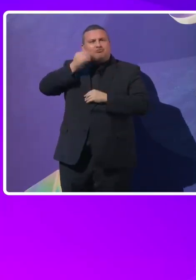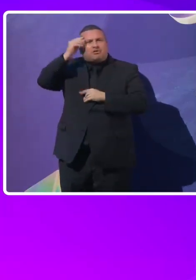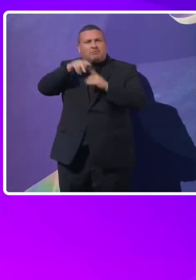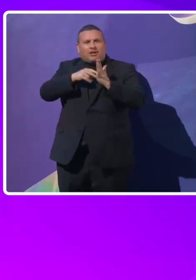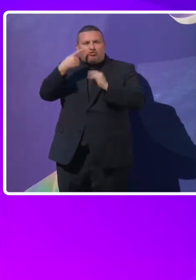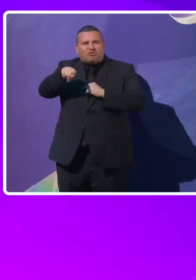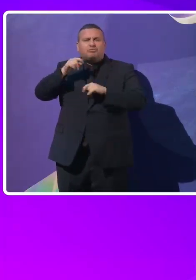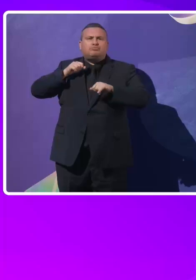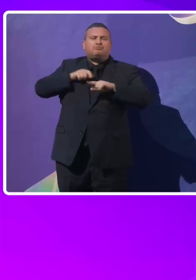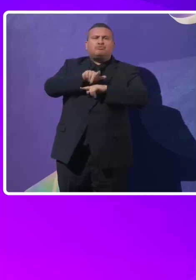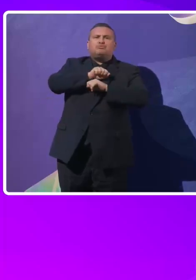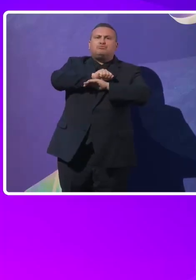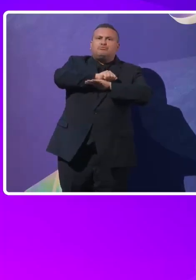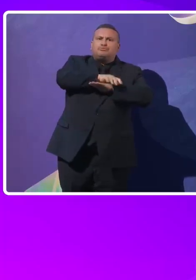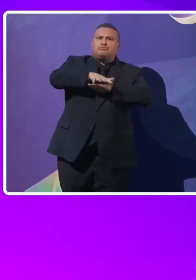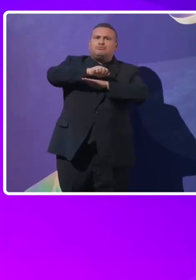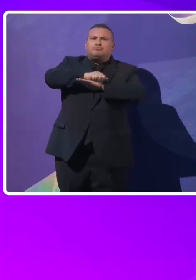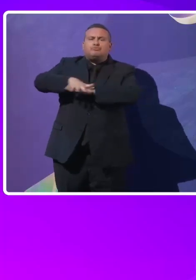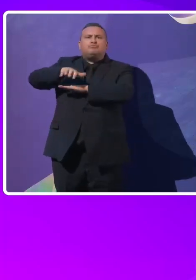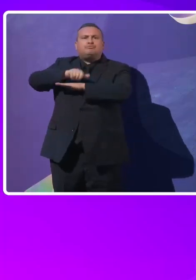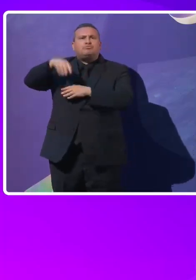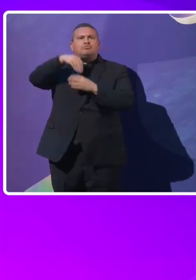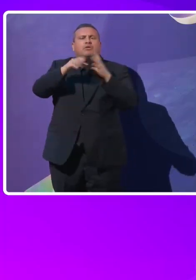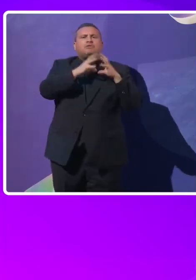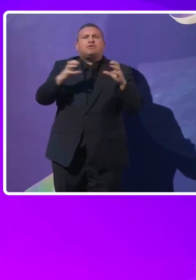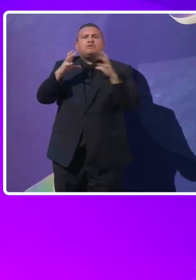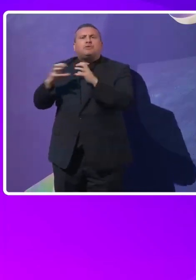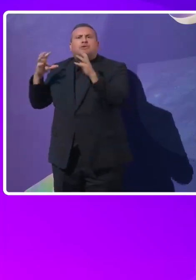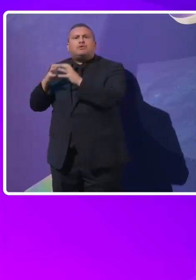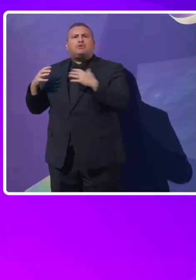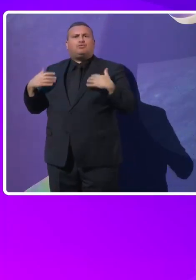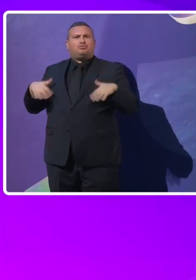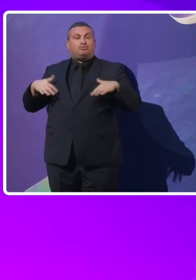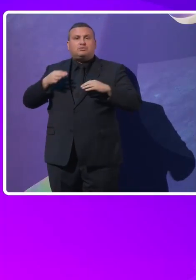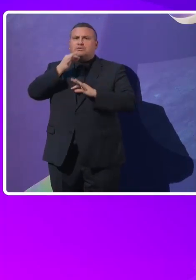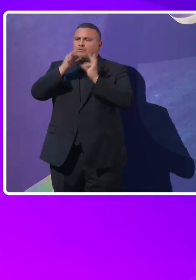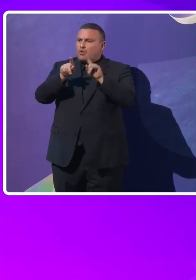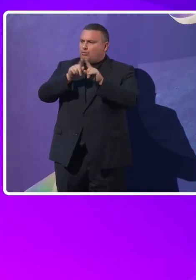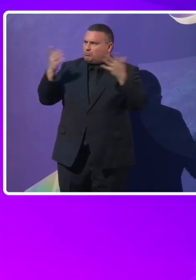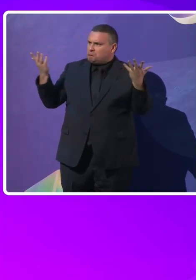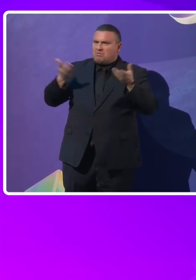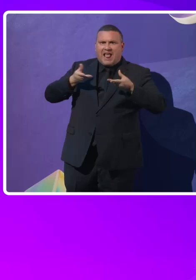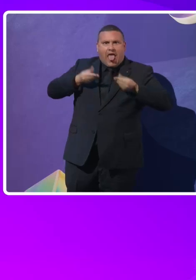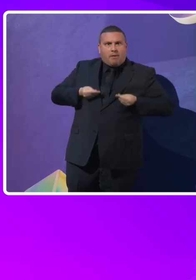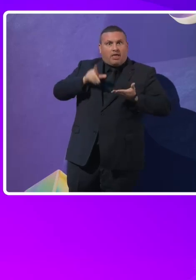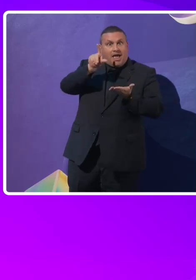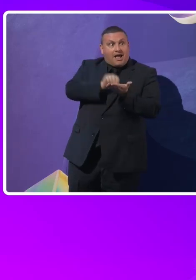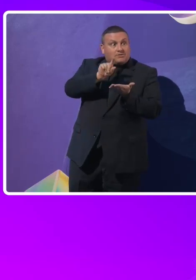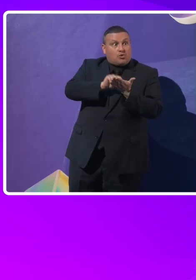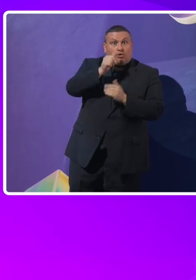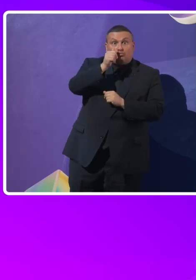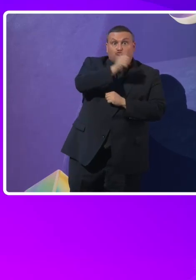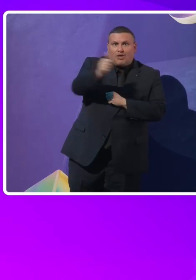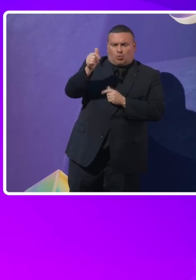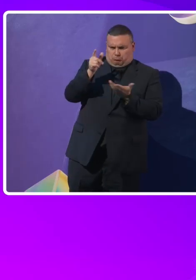esistente per aumentarle per aumentarne il valore Oltre alle applicazioni esistenti quello